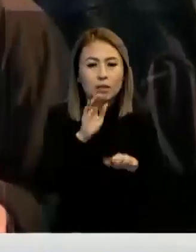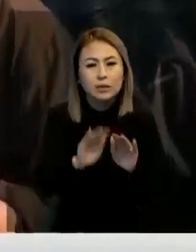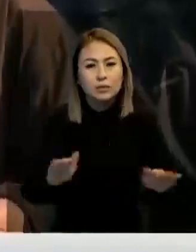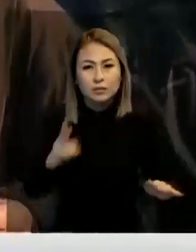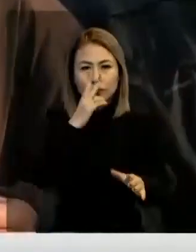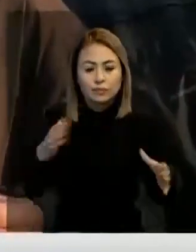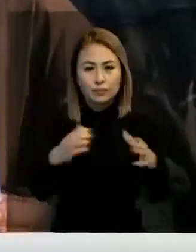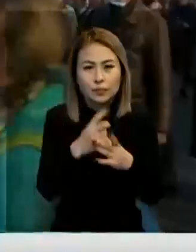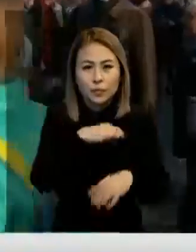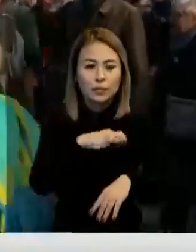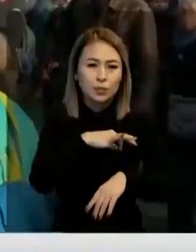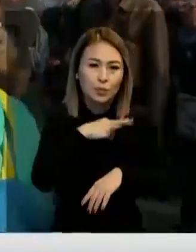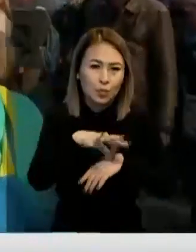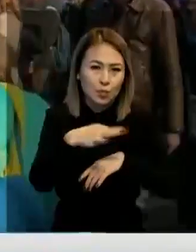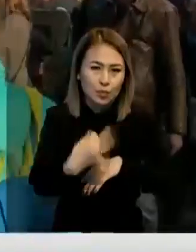көргенде жүрегін елжірейді.